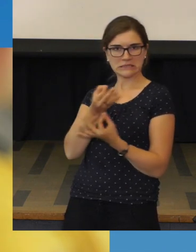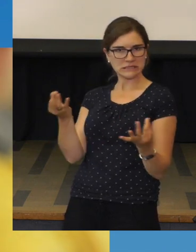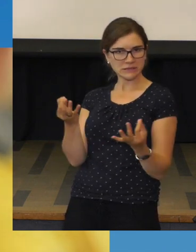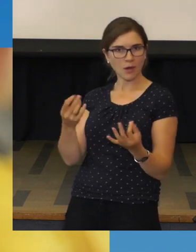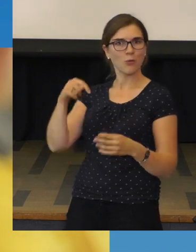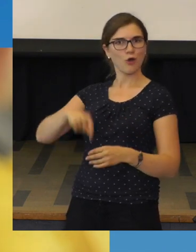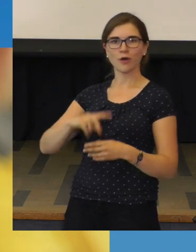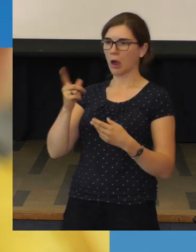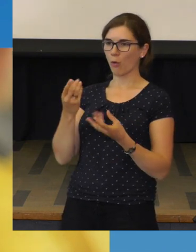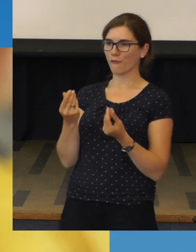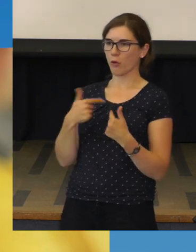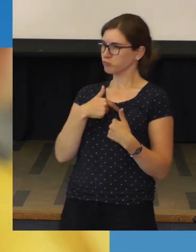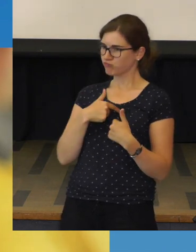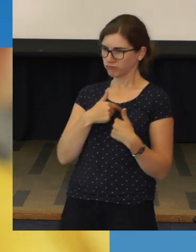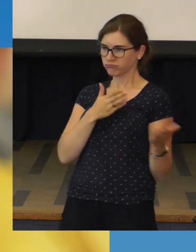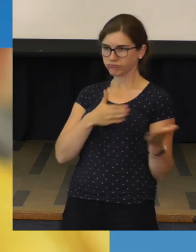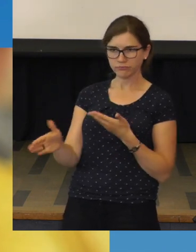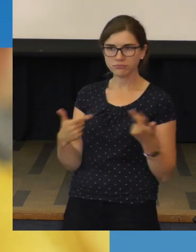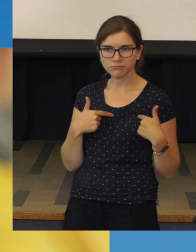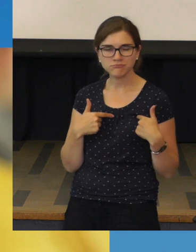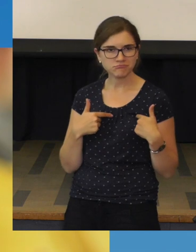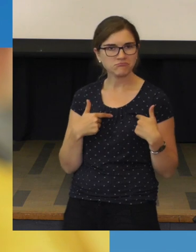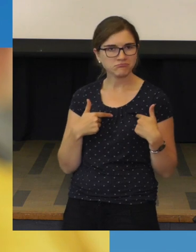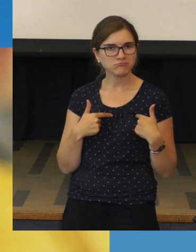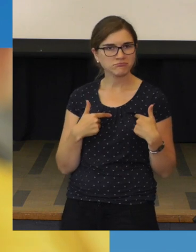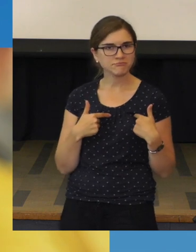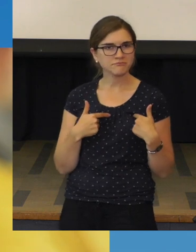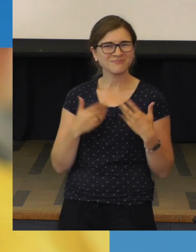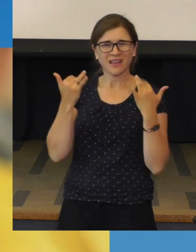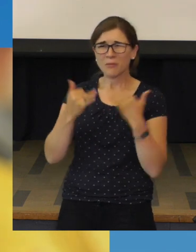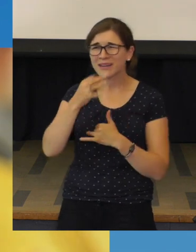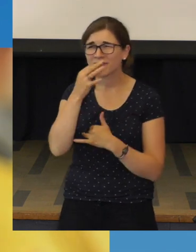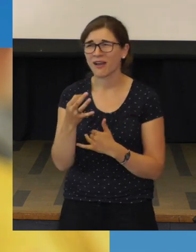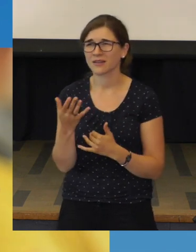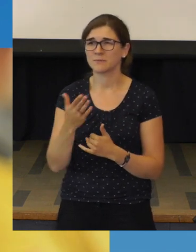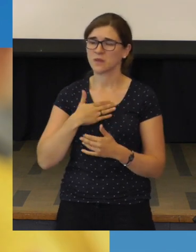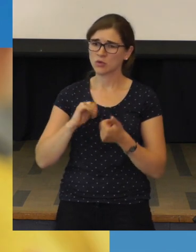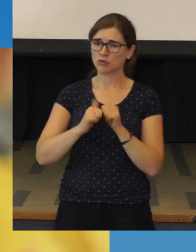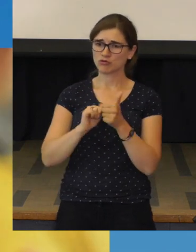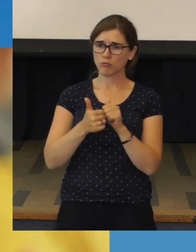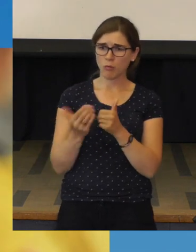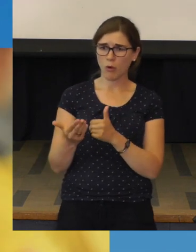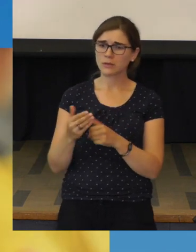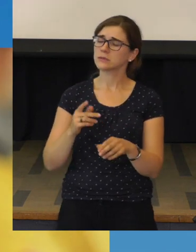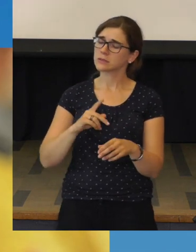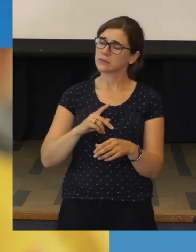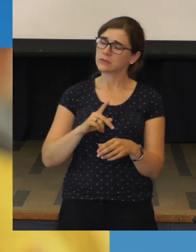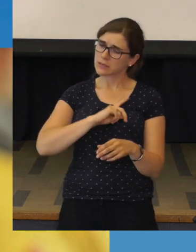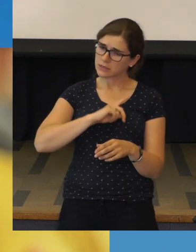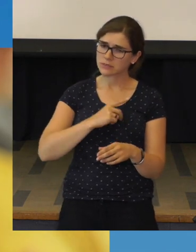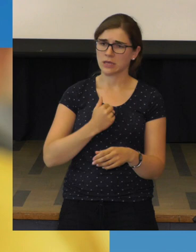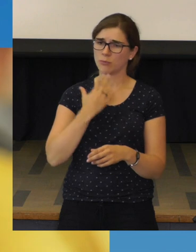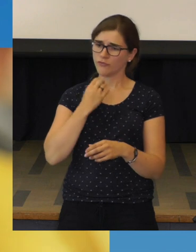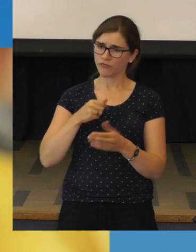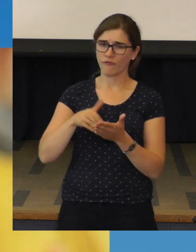nichts. Meine Frage geht jetzt dahin, meine sportlichen Tätigkeiten möchte ich trotz meines Alters noch